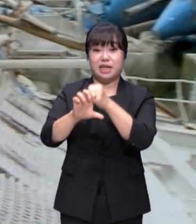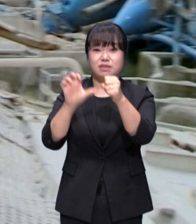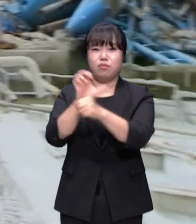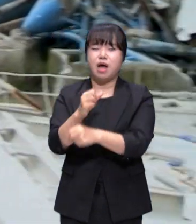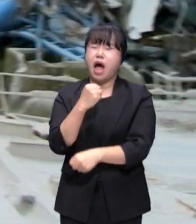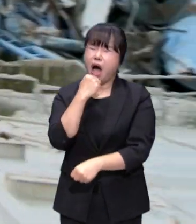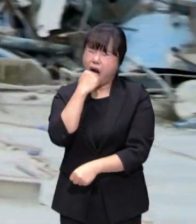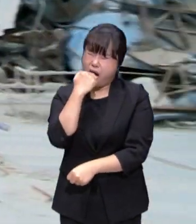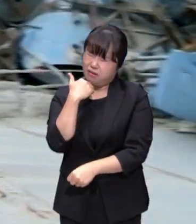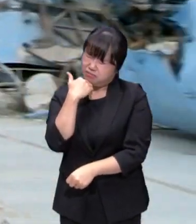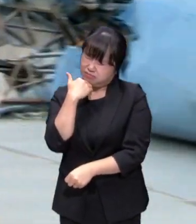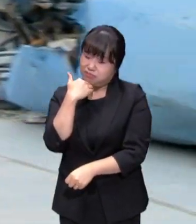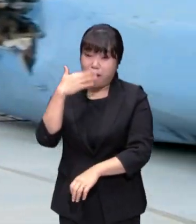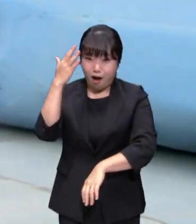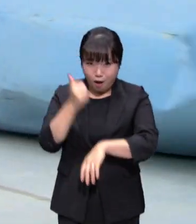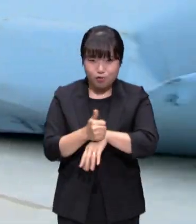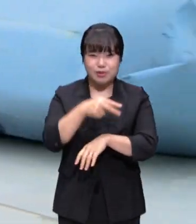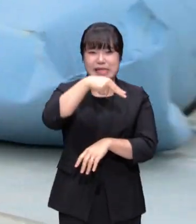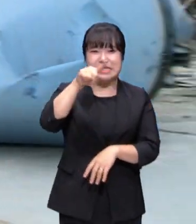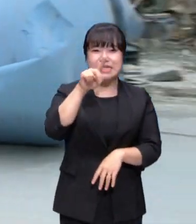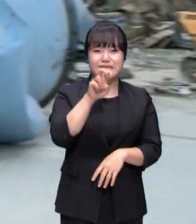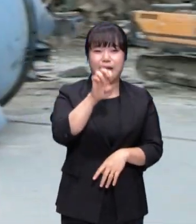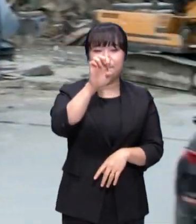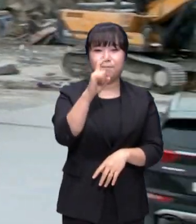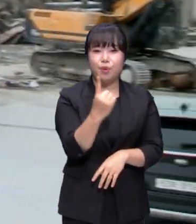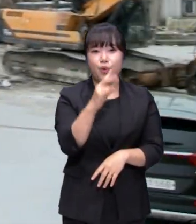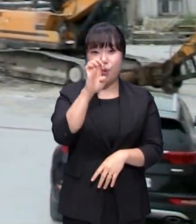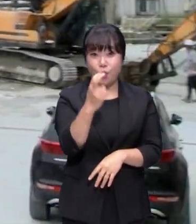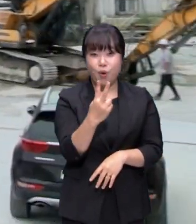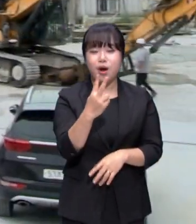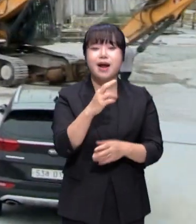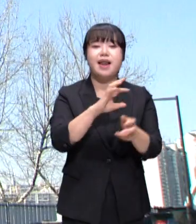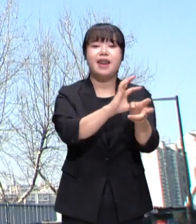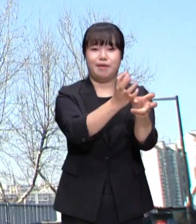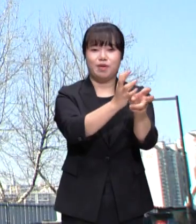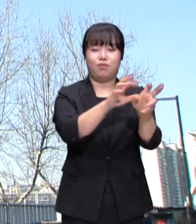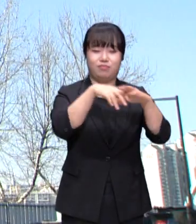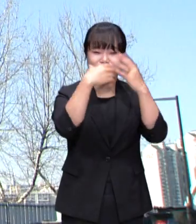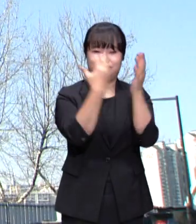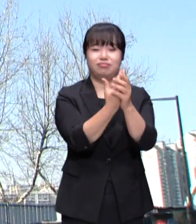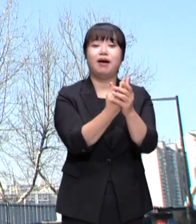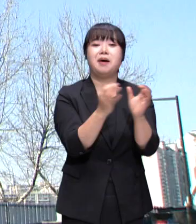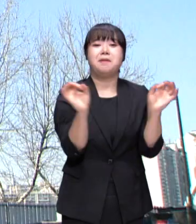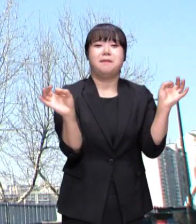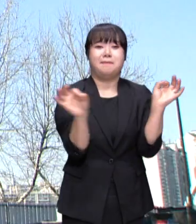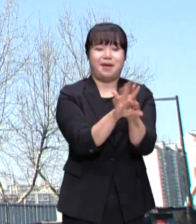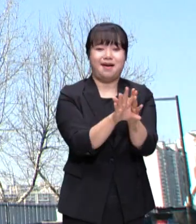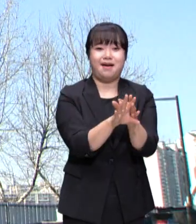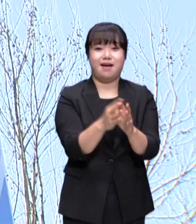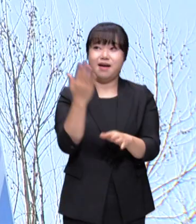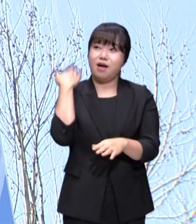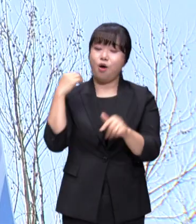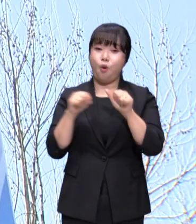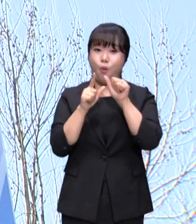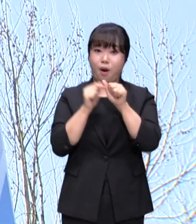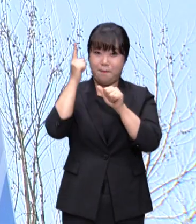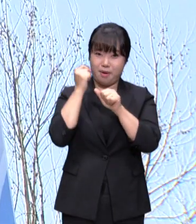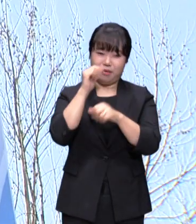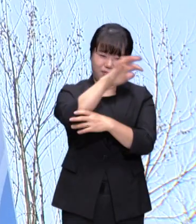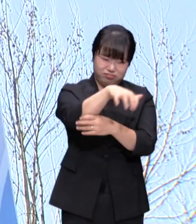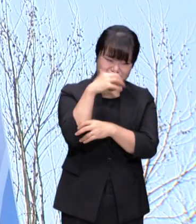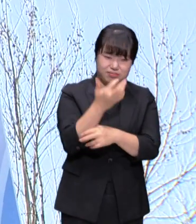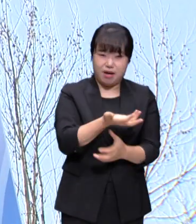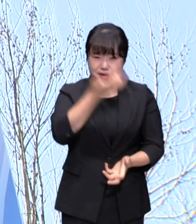사업이었던 3표 레미콘 공장 철거에 마침표를 찍습니다. 지난 5월부터 시작된 철거 작업으로 이미 부지